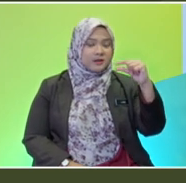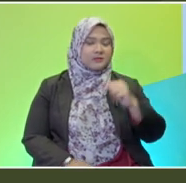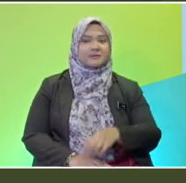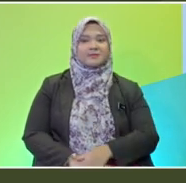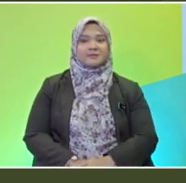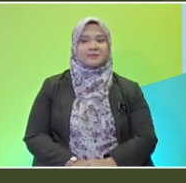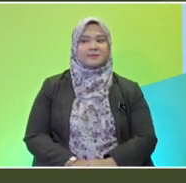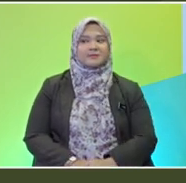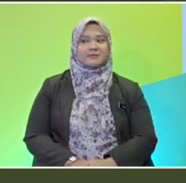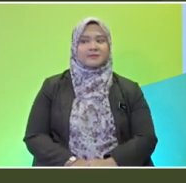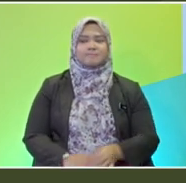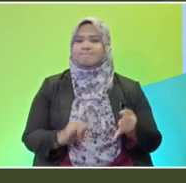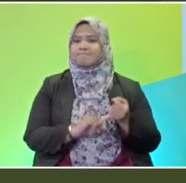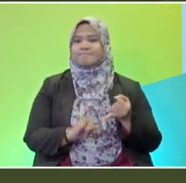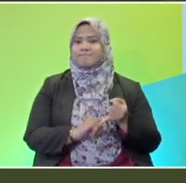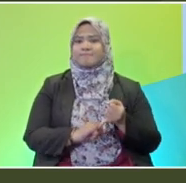dan akhirnya